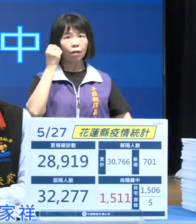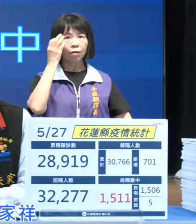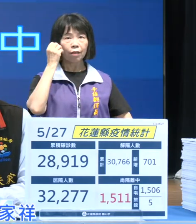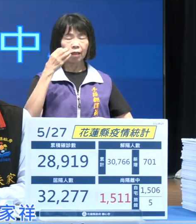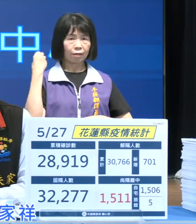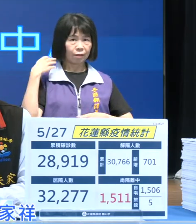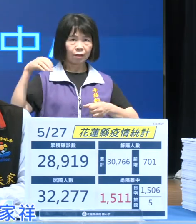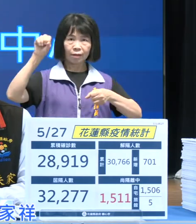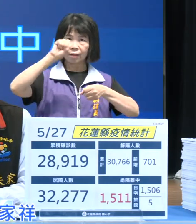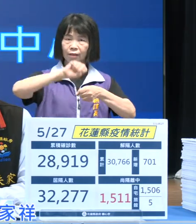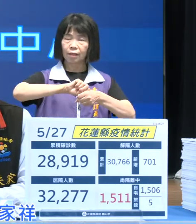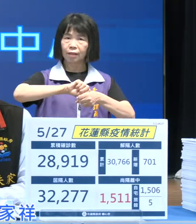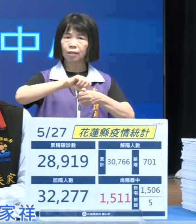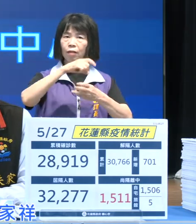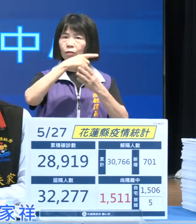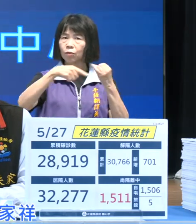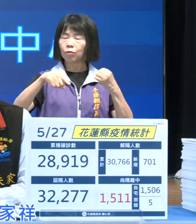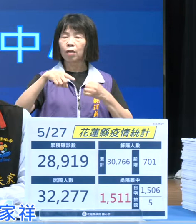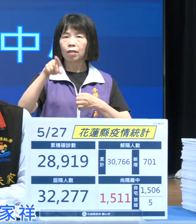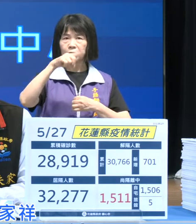新增的案例是